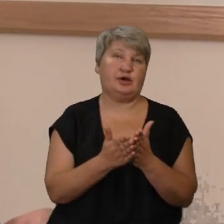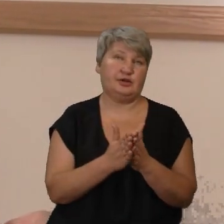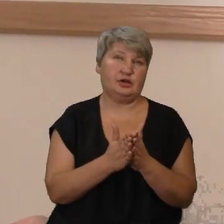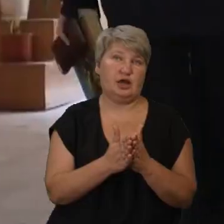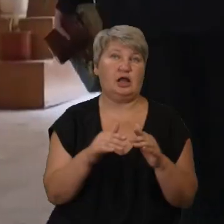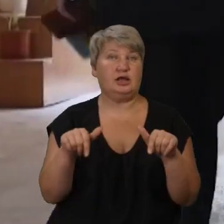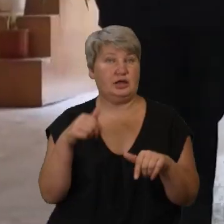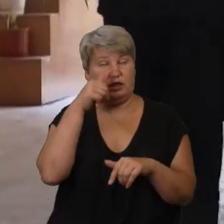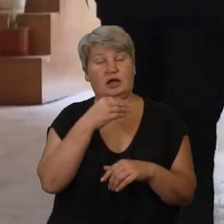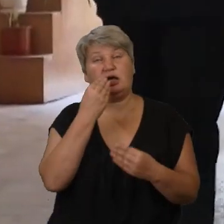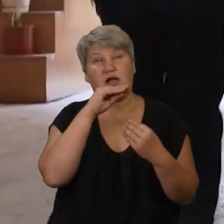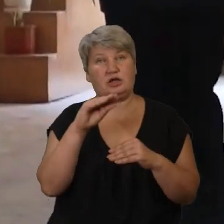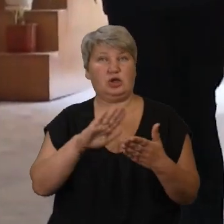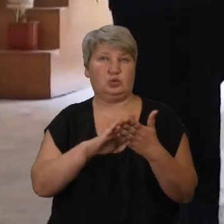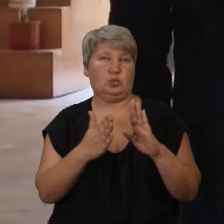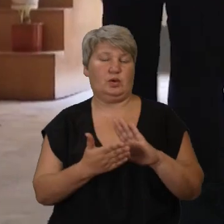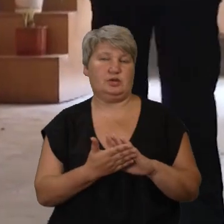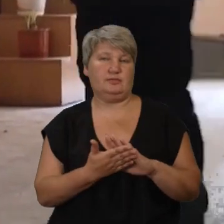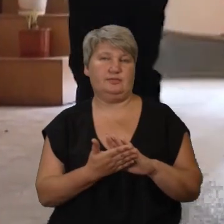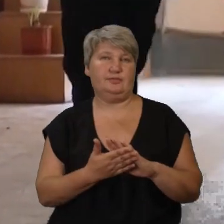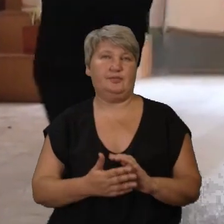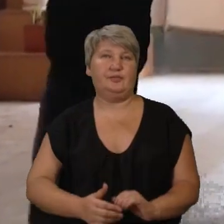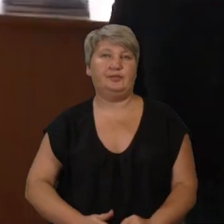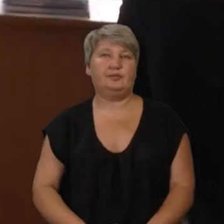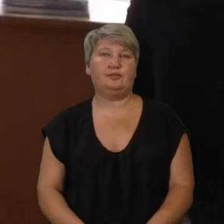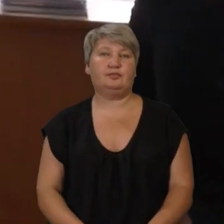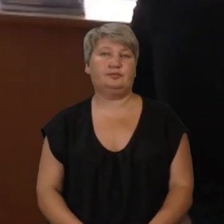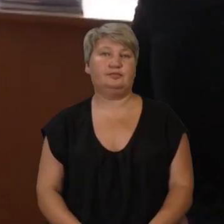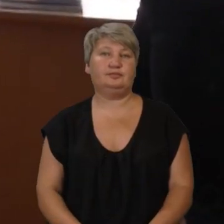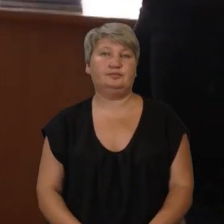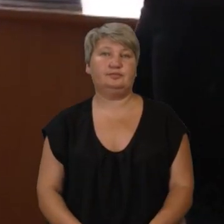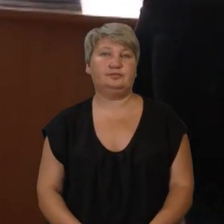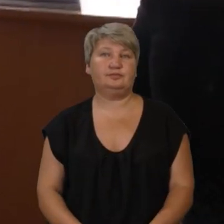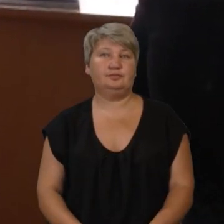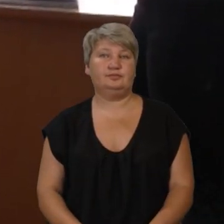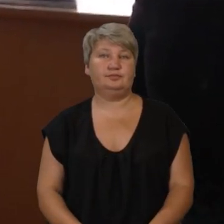ситуація Інна сандецька моняк Роман кочержук суспільний новини івано-франківськ